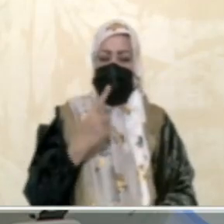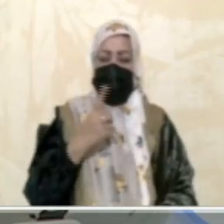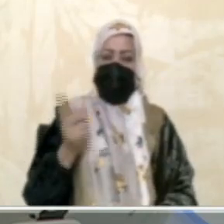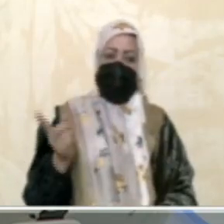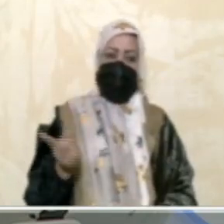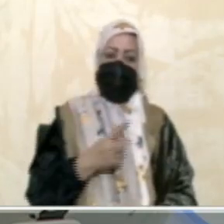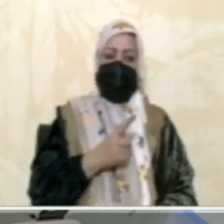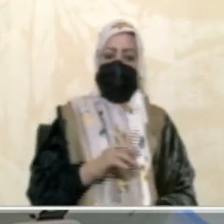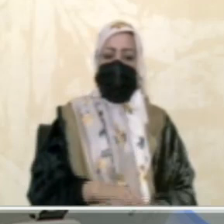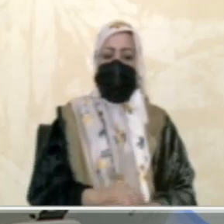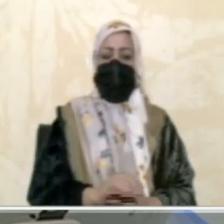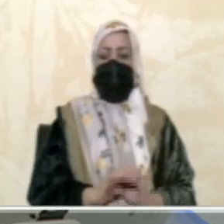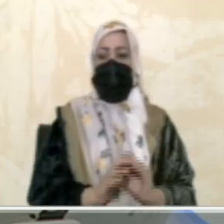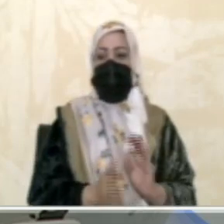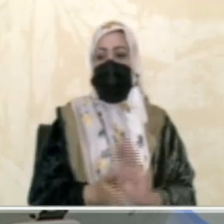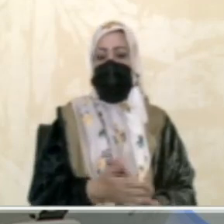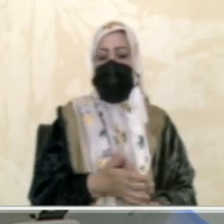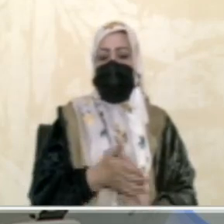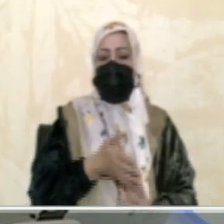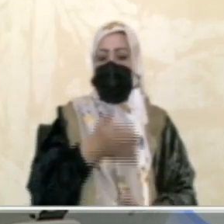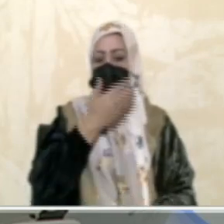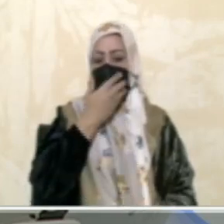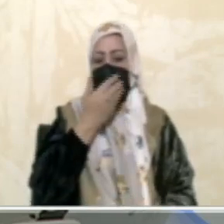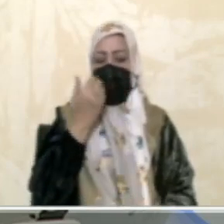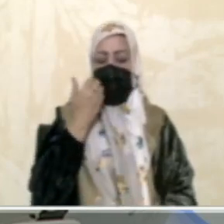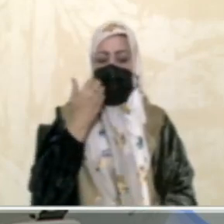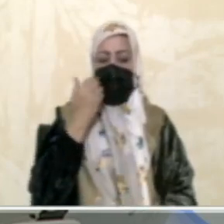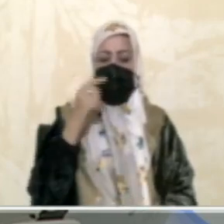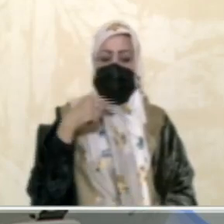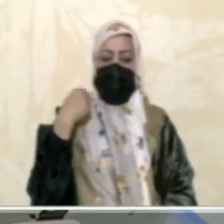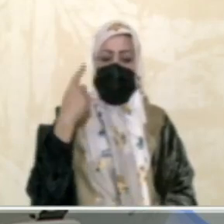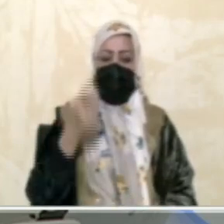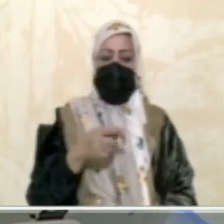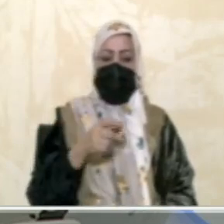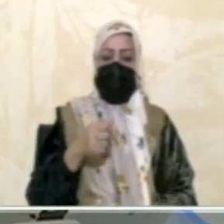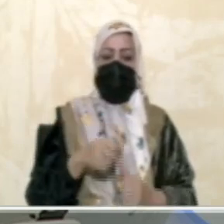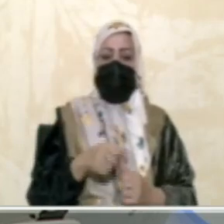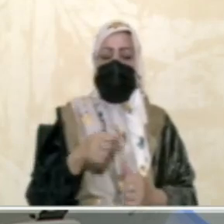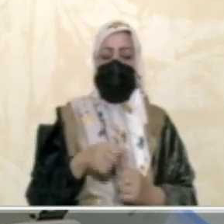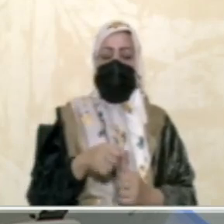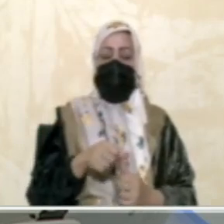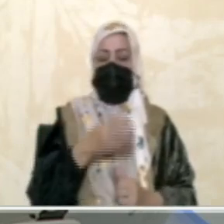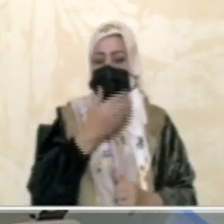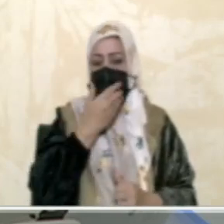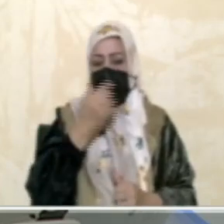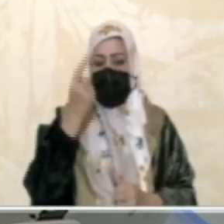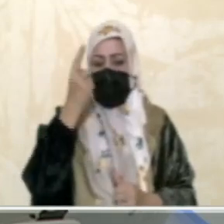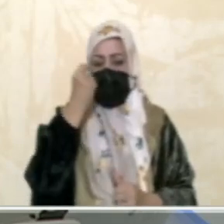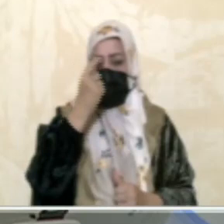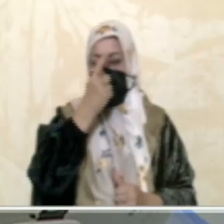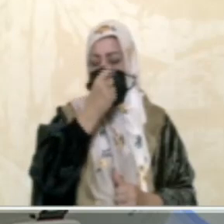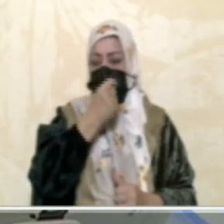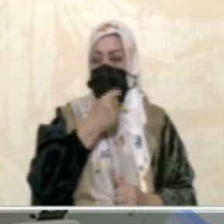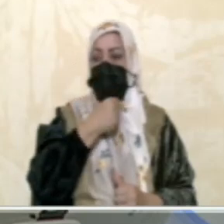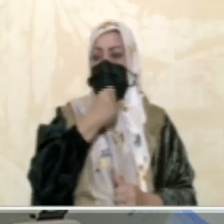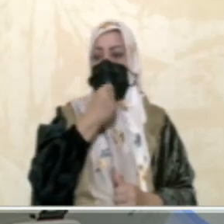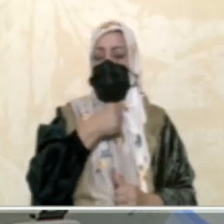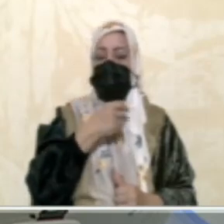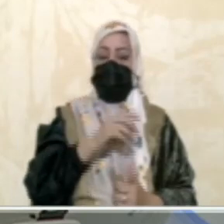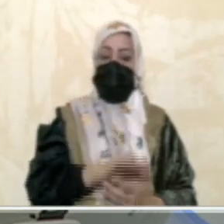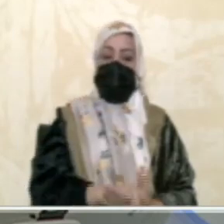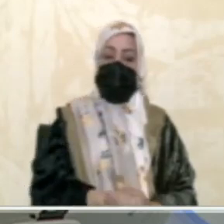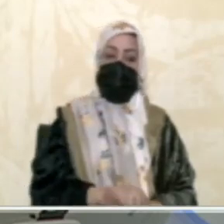كيف سيقضي والحال انه في يوم قضائي سيضع القطره وسيجد طعمها في الحلق فهذا قالوا